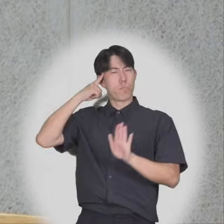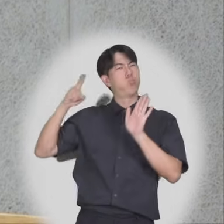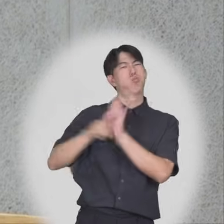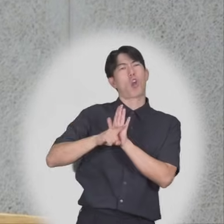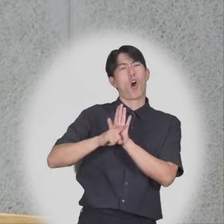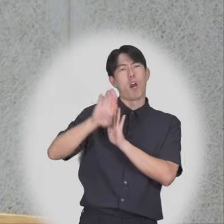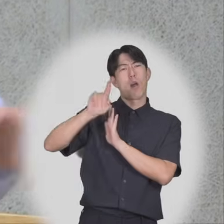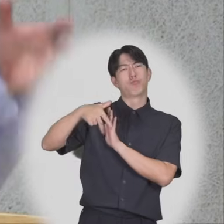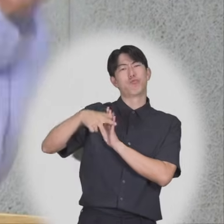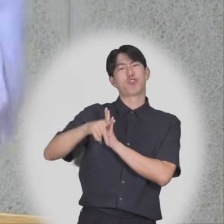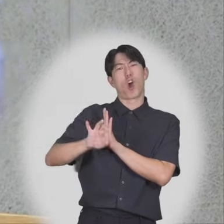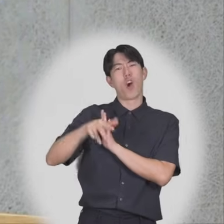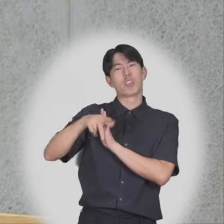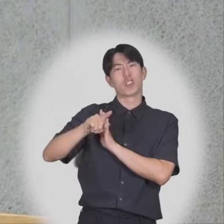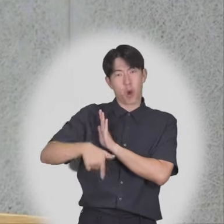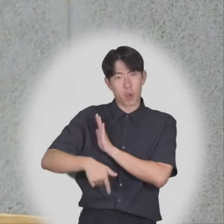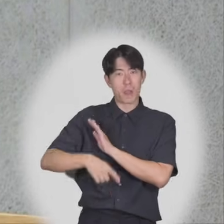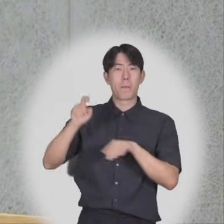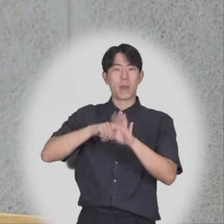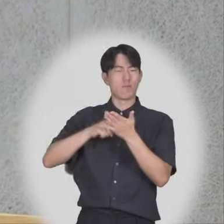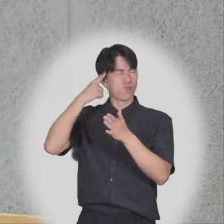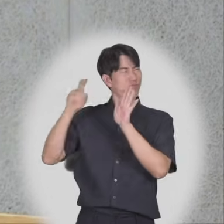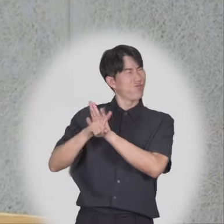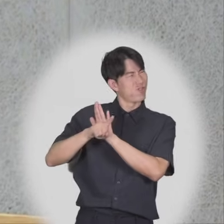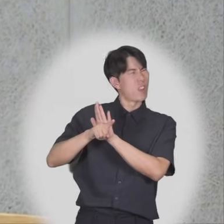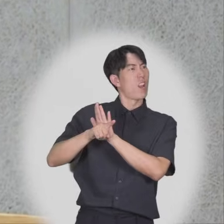mind죠. 이미 마음과 귀가